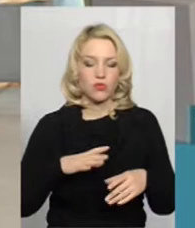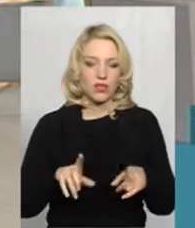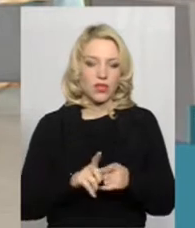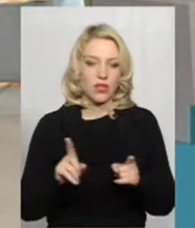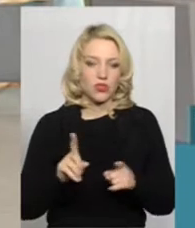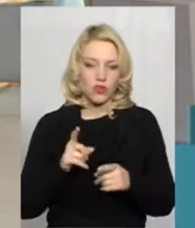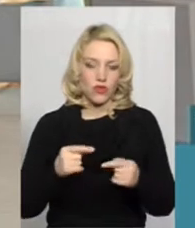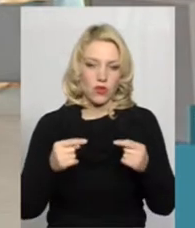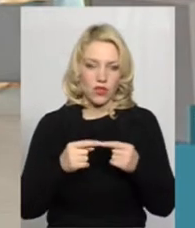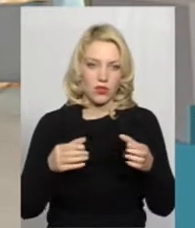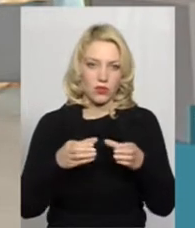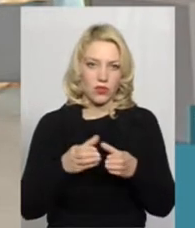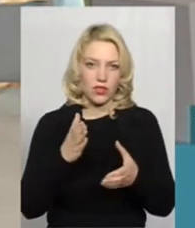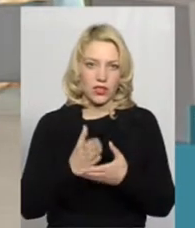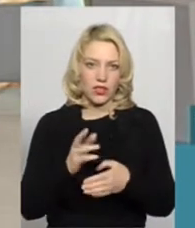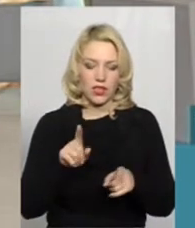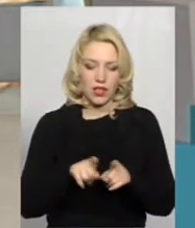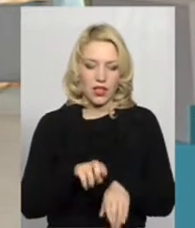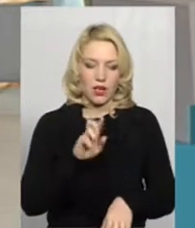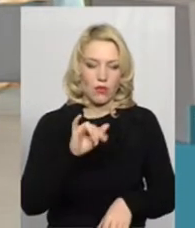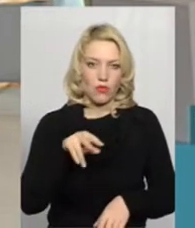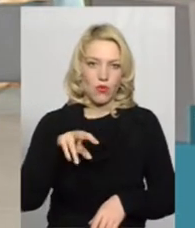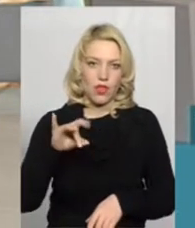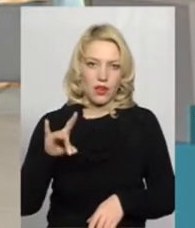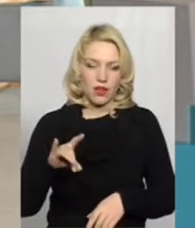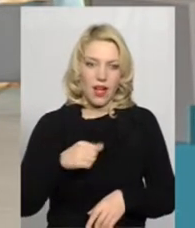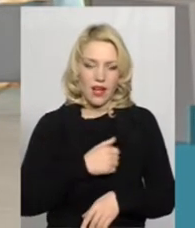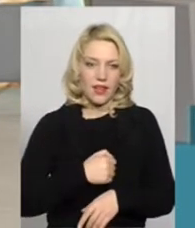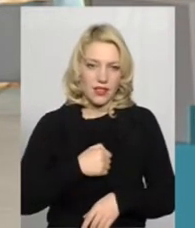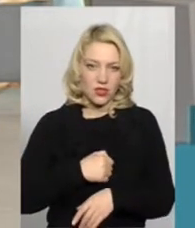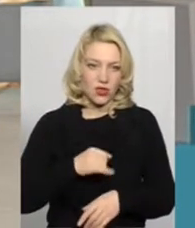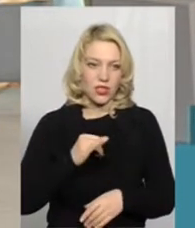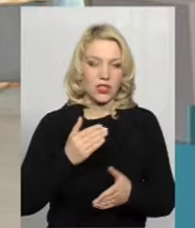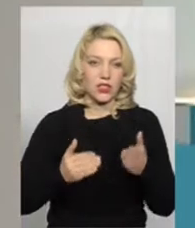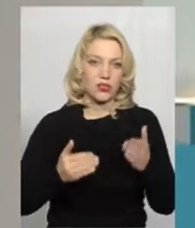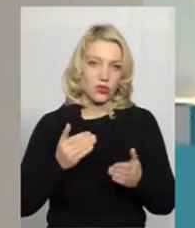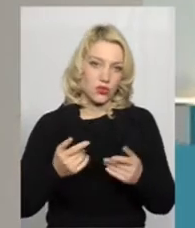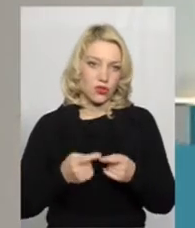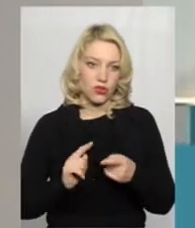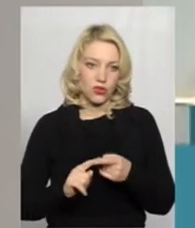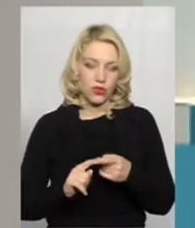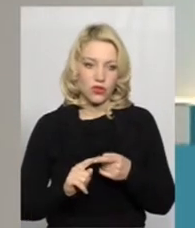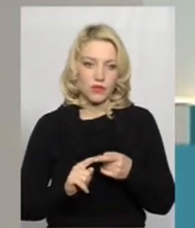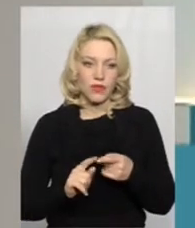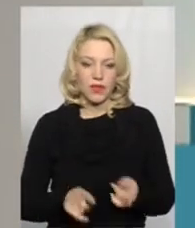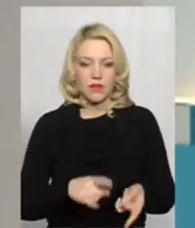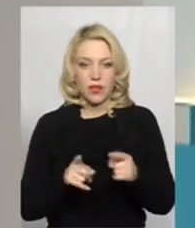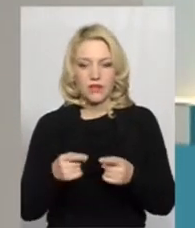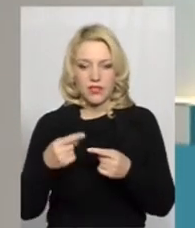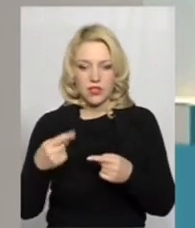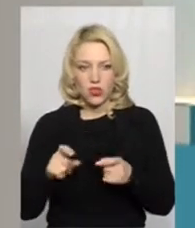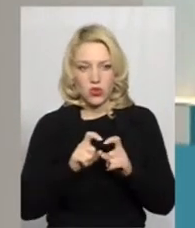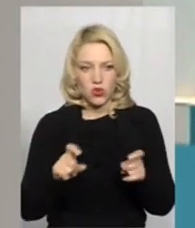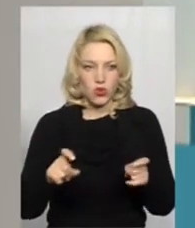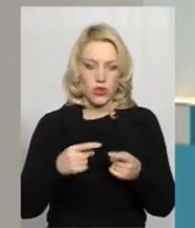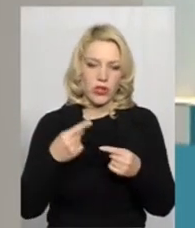конкретному колективі є отакий булер, отакий агресор, і якщо його перевести в інший клас, в іншу